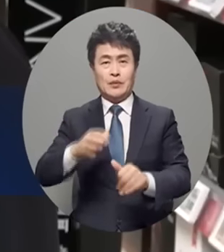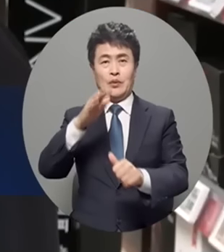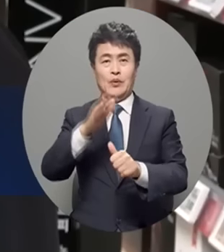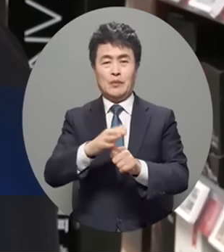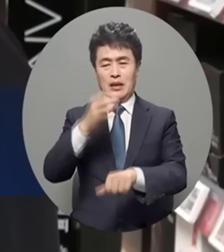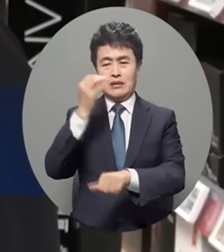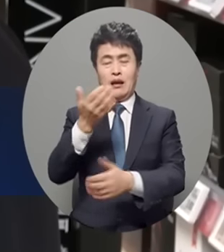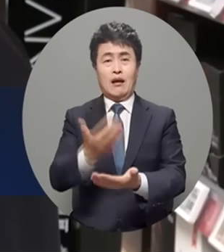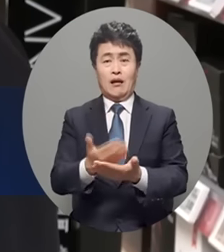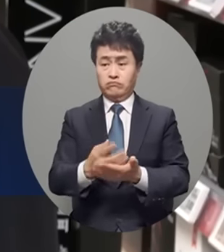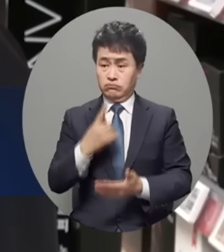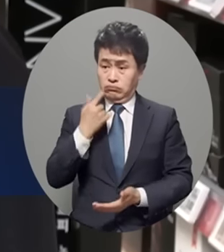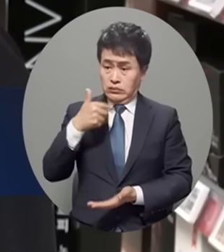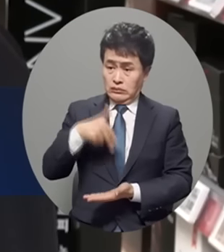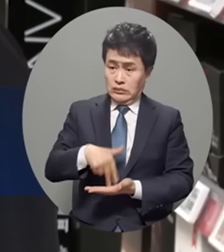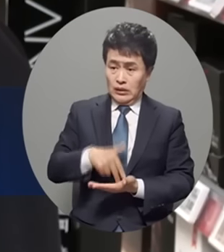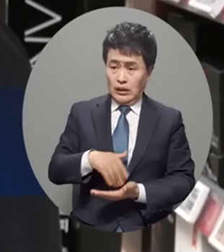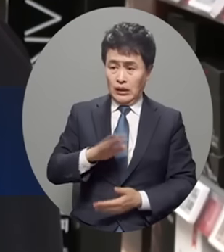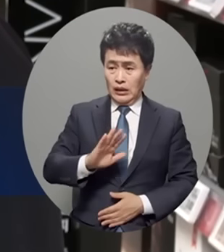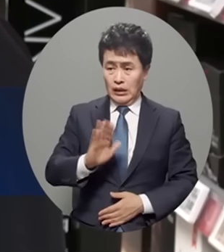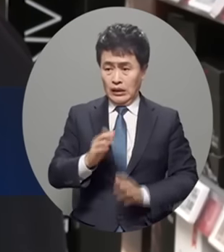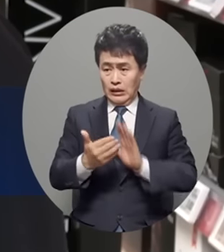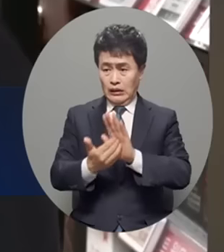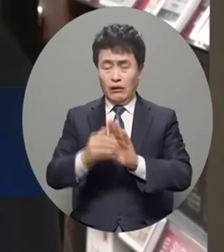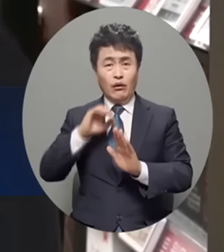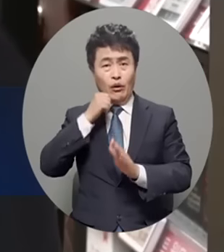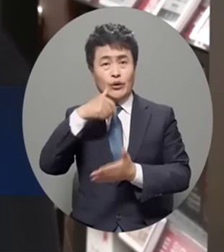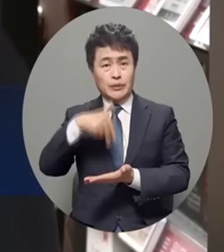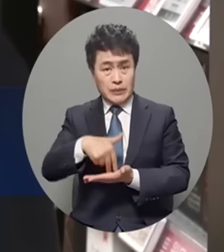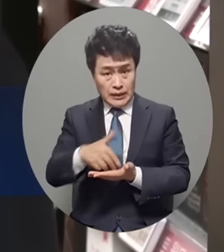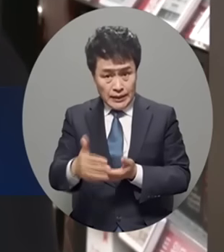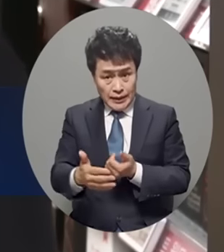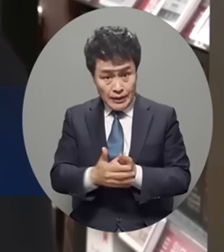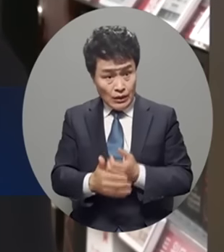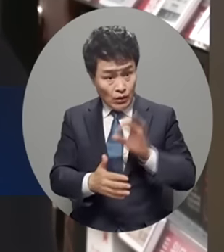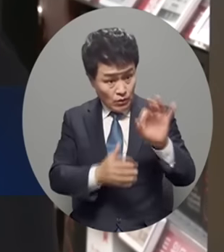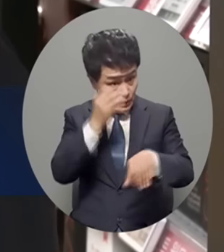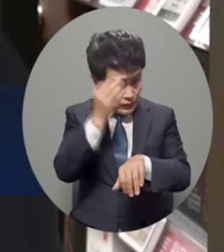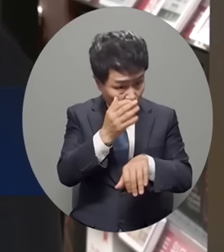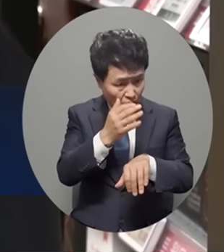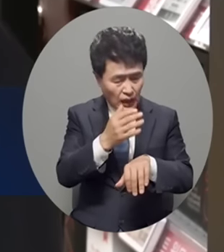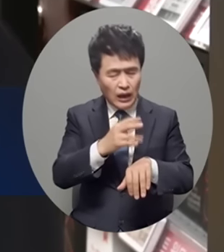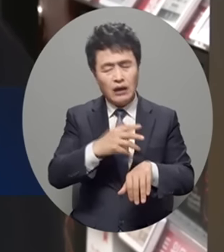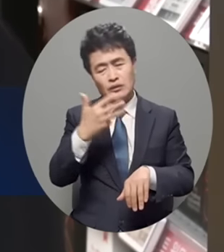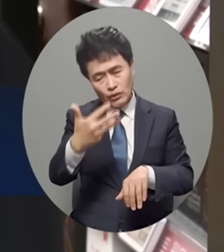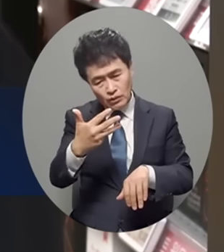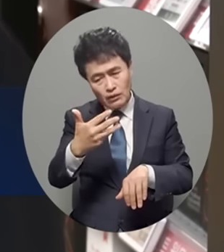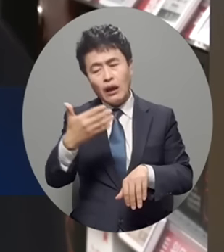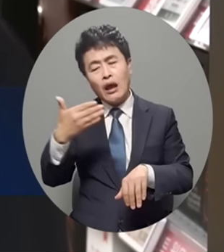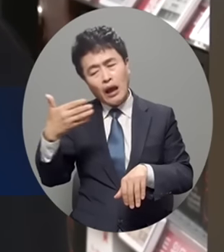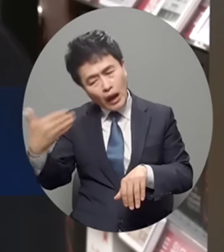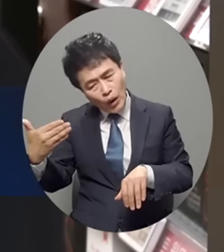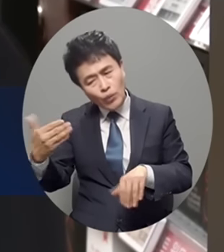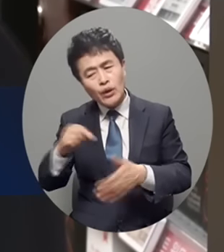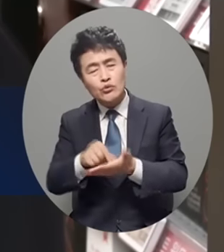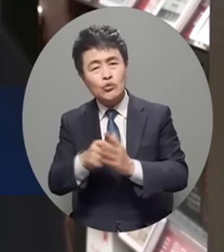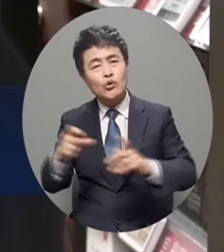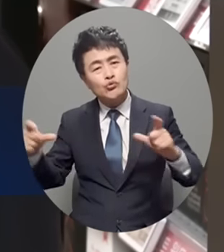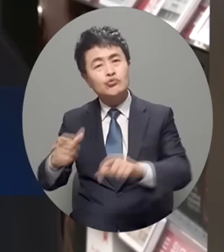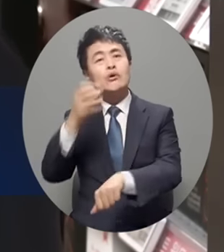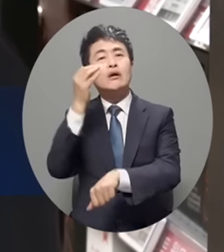사달라고 하는 거를 부모된 입장에서 거절하기 어렵다 보니까 10개 사던 거를 뭐 8개나 9개 정도로 줄여서